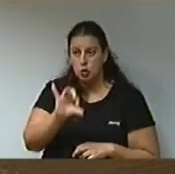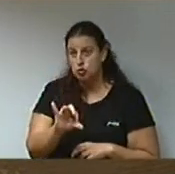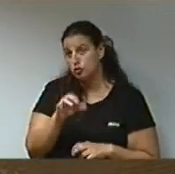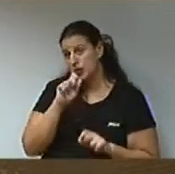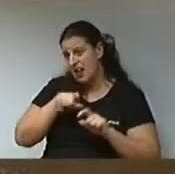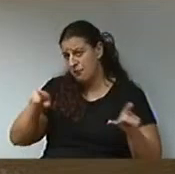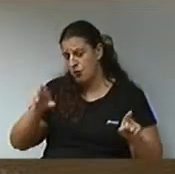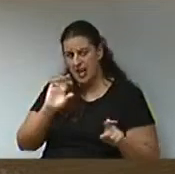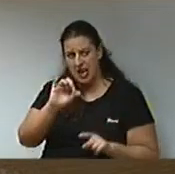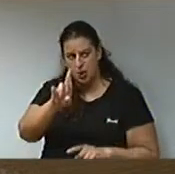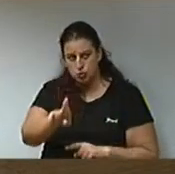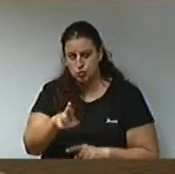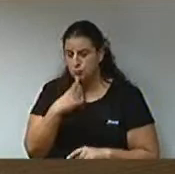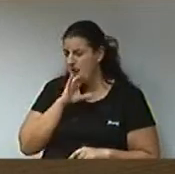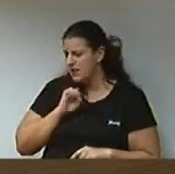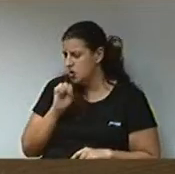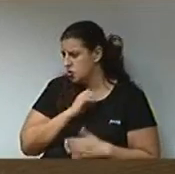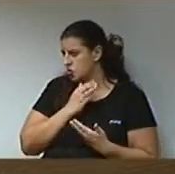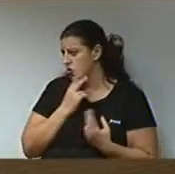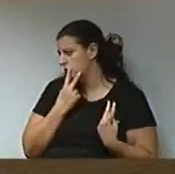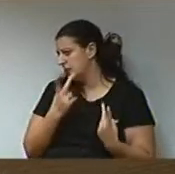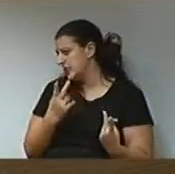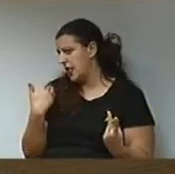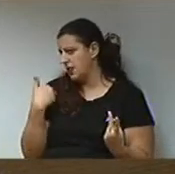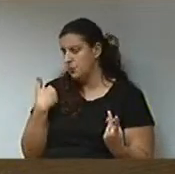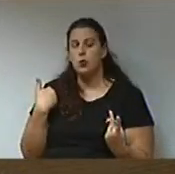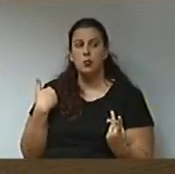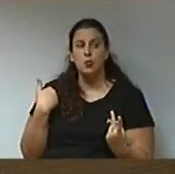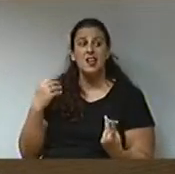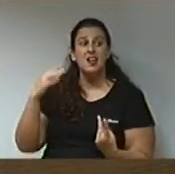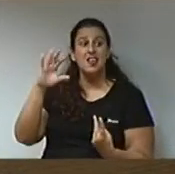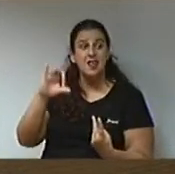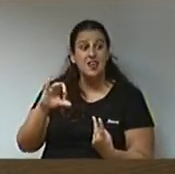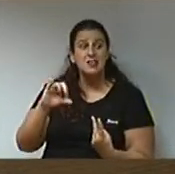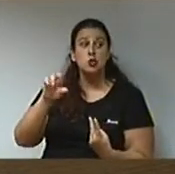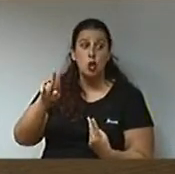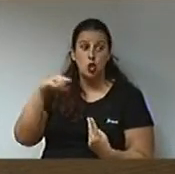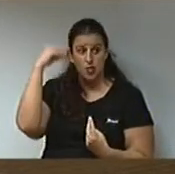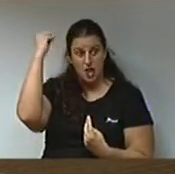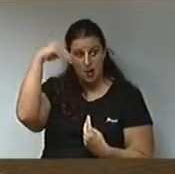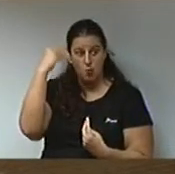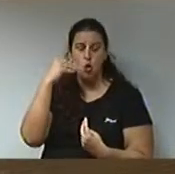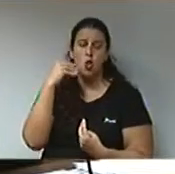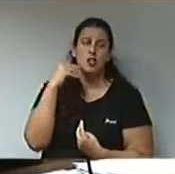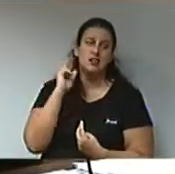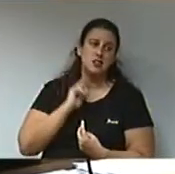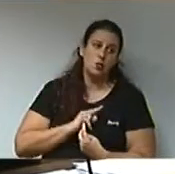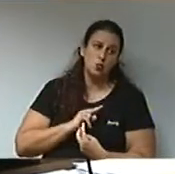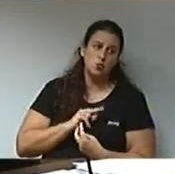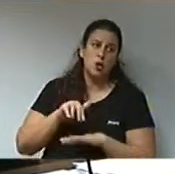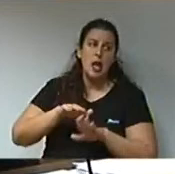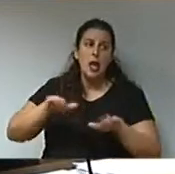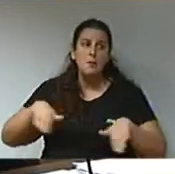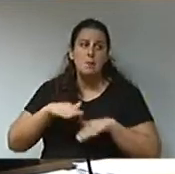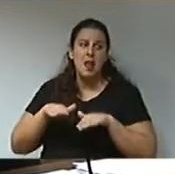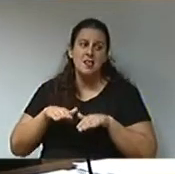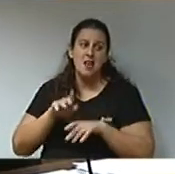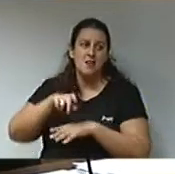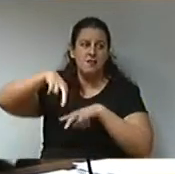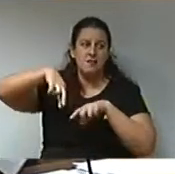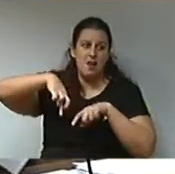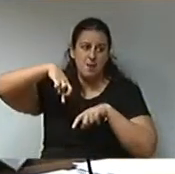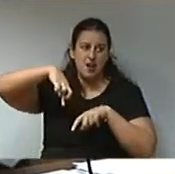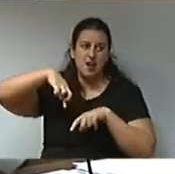Carròs, magnífic, que vam estar fa poc, el IES del Clot de Moro, Sagunt, el de Playa Flamenca d'Orihuela, el